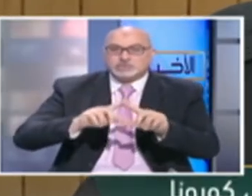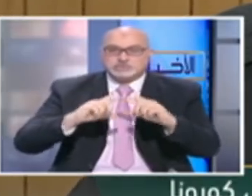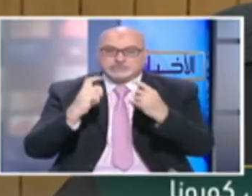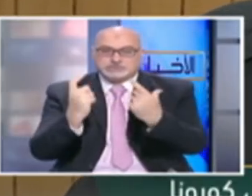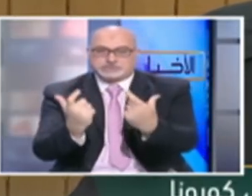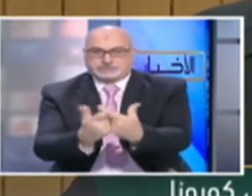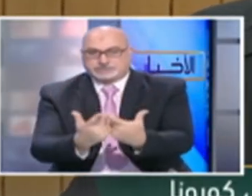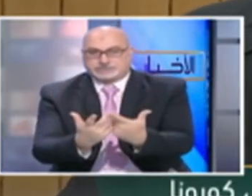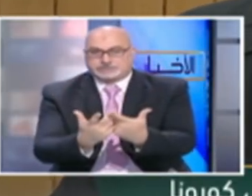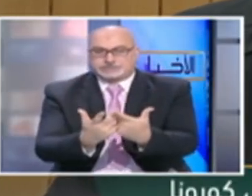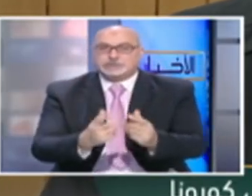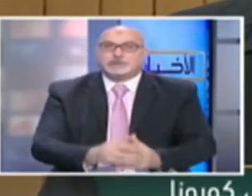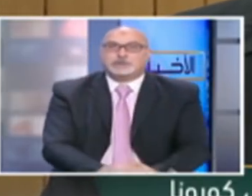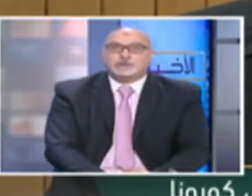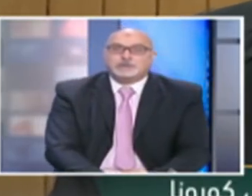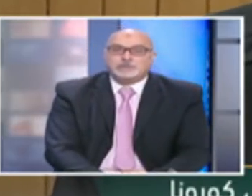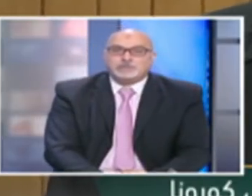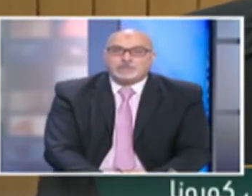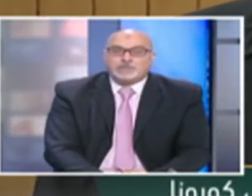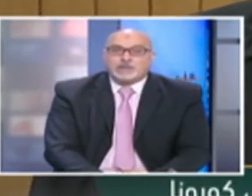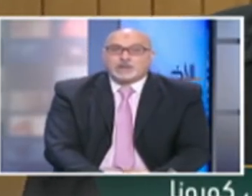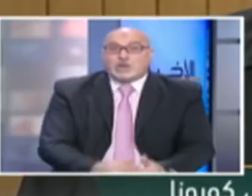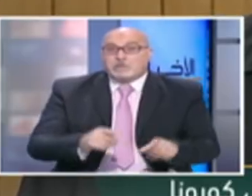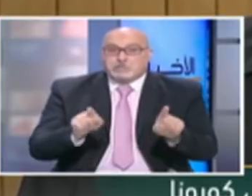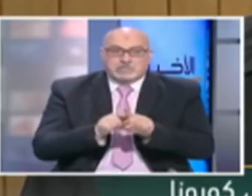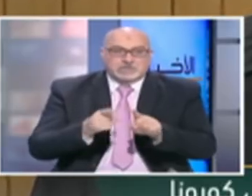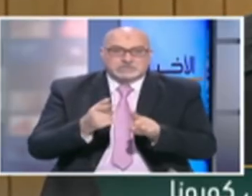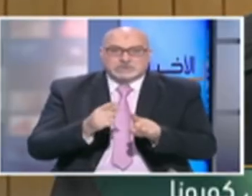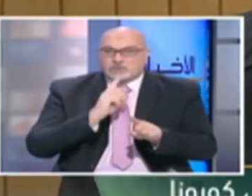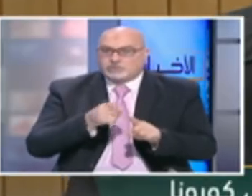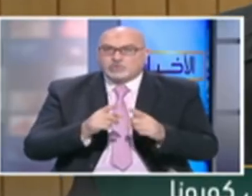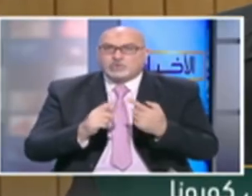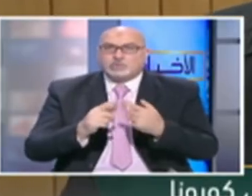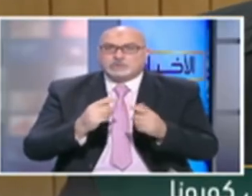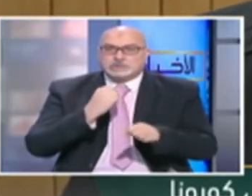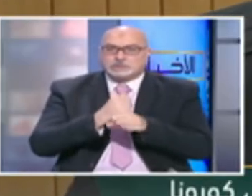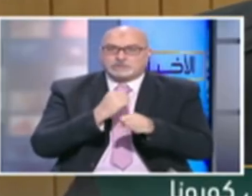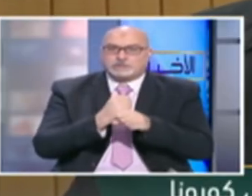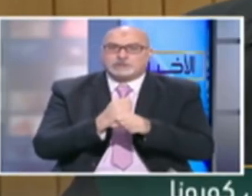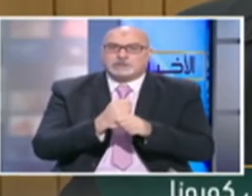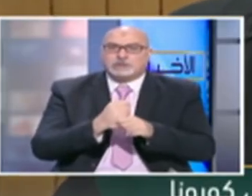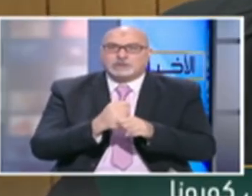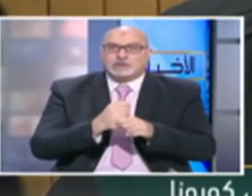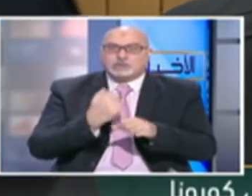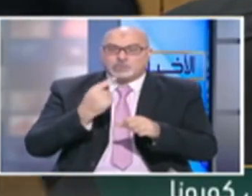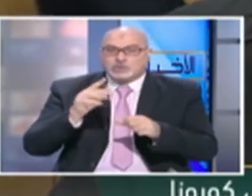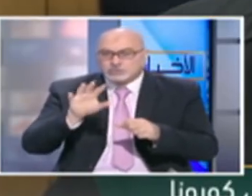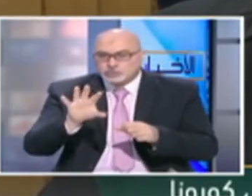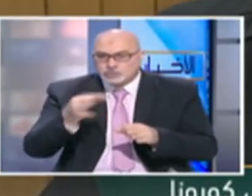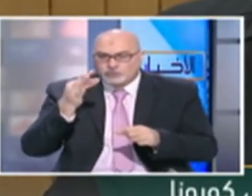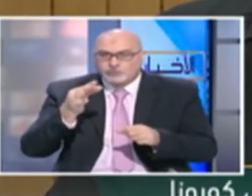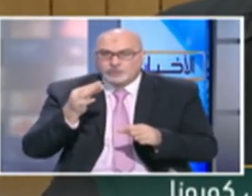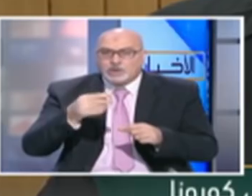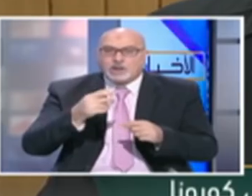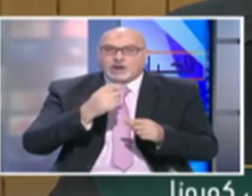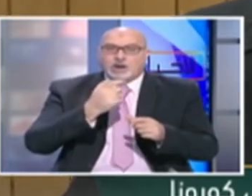في طور يعني البحث. وفي بالنسبة لمعهد باسو، نحن نعمل كذلك على كشف السلالة هذه